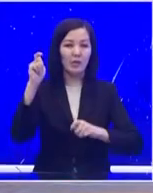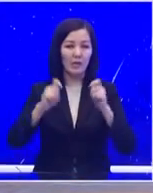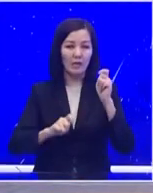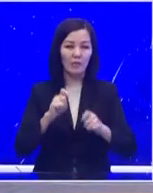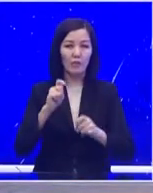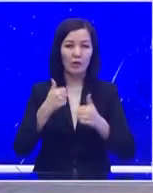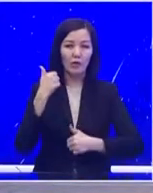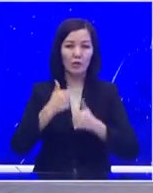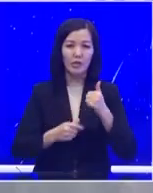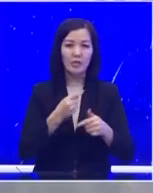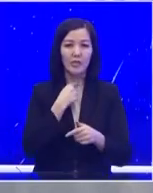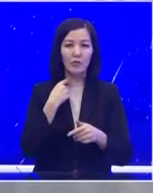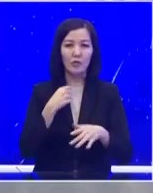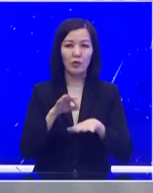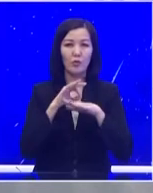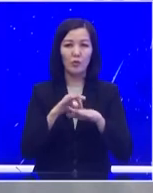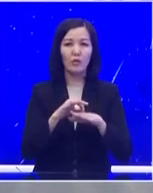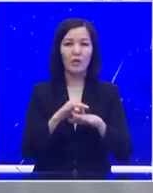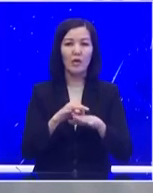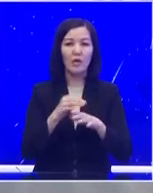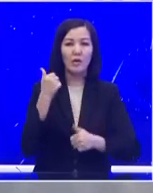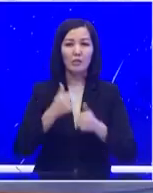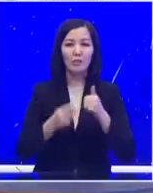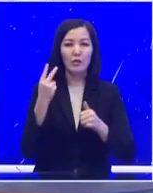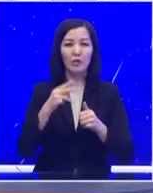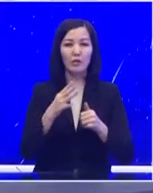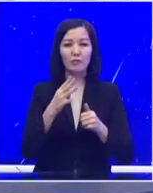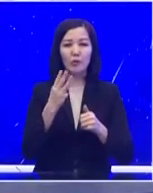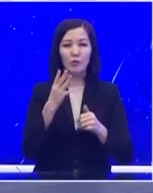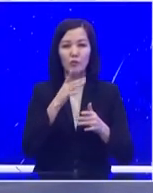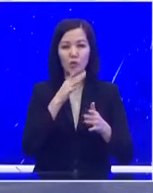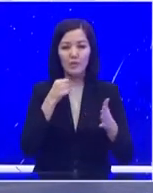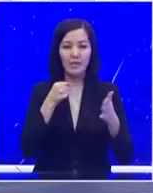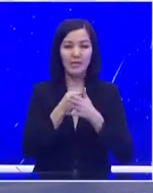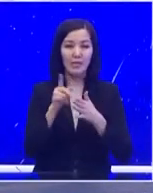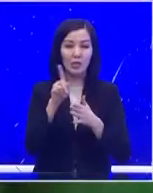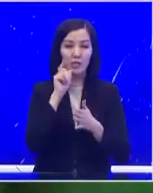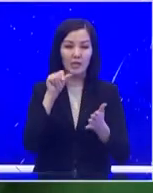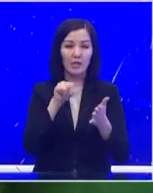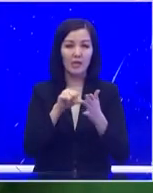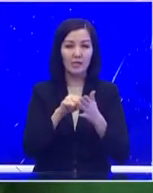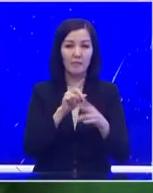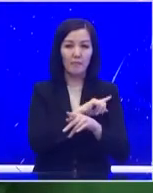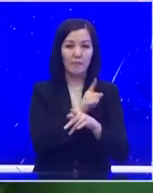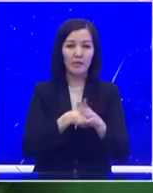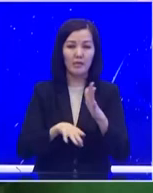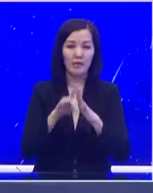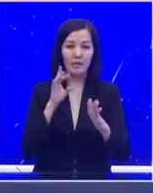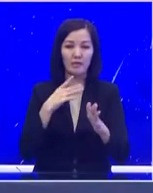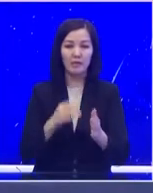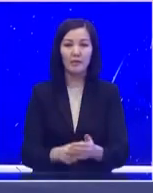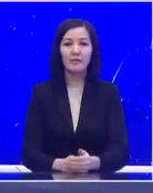өтетін жарыс биыл Талдықорғанда ұйымдастырылды. Чемпионатқа 23 жасқа дейінгі жастар қатысып, өз арасындағы мықтыны анықтады.